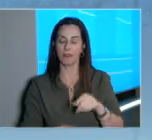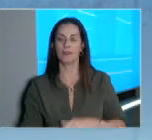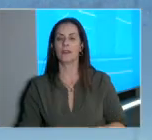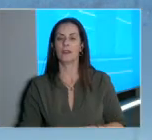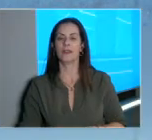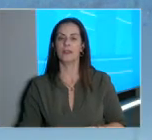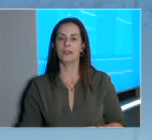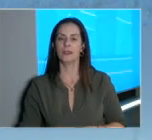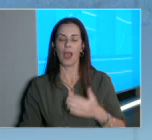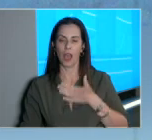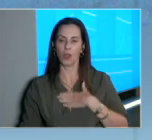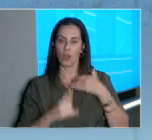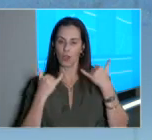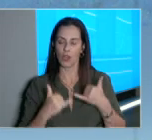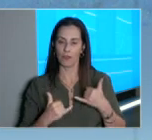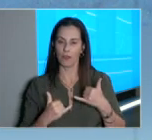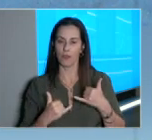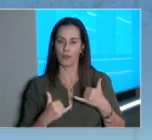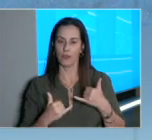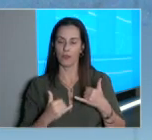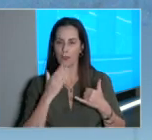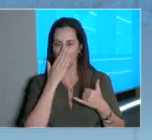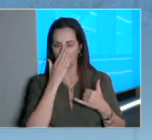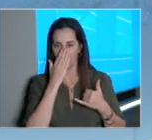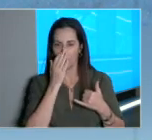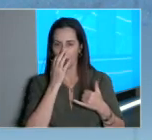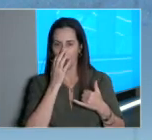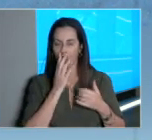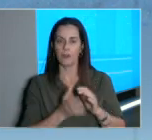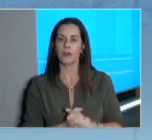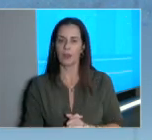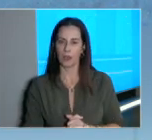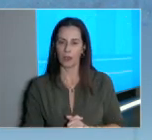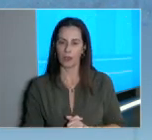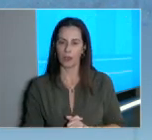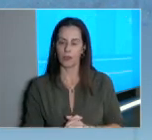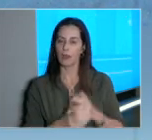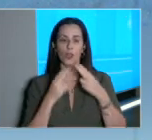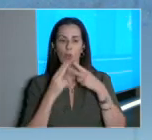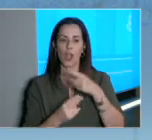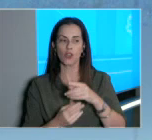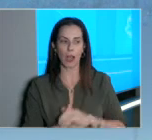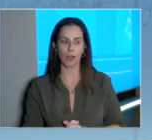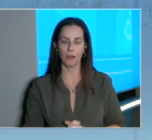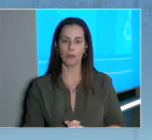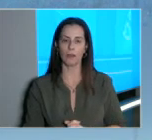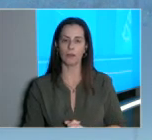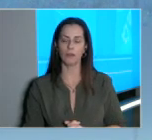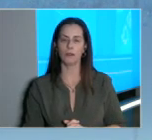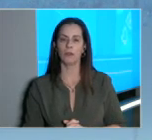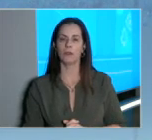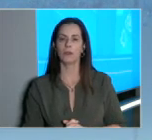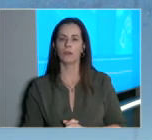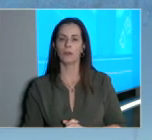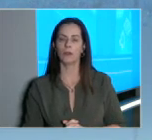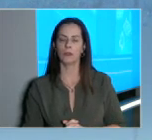הזה. אנחנו עכשיו נגיד... כן, אסתי, התייחסות שלך לעניין הזה? ההתייחסות שלי